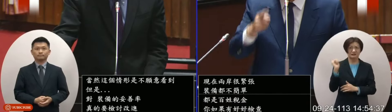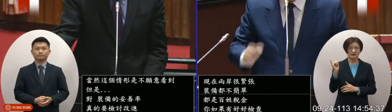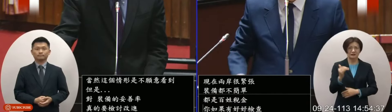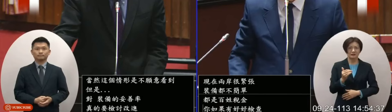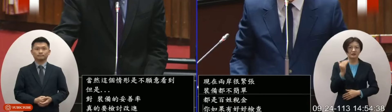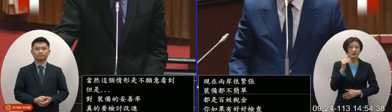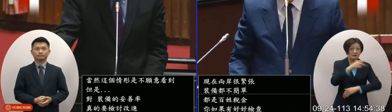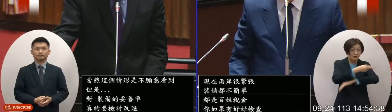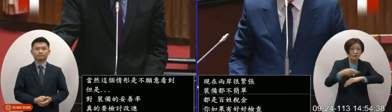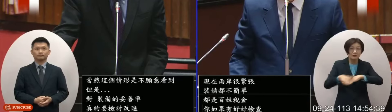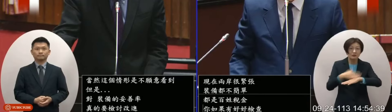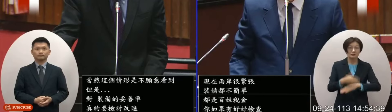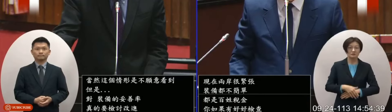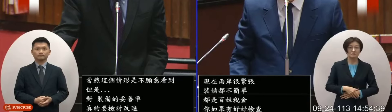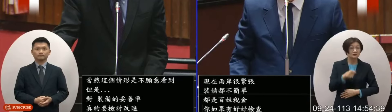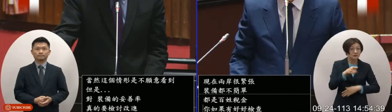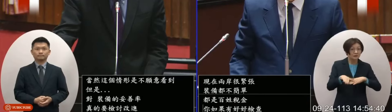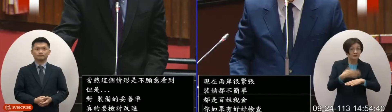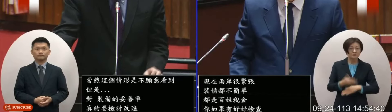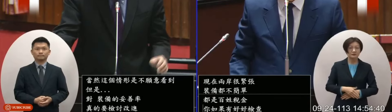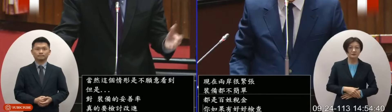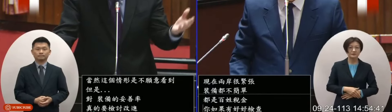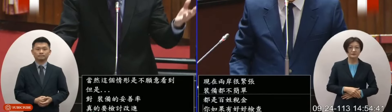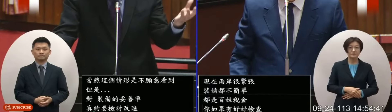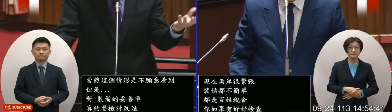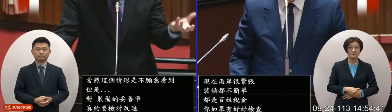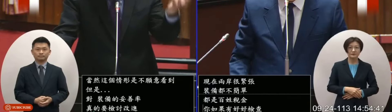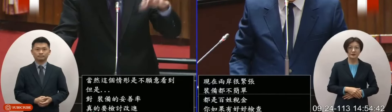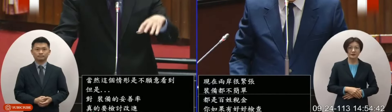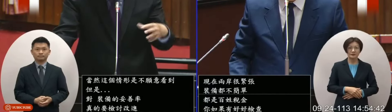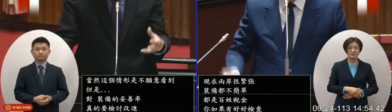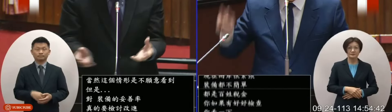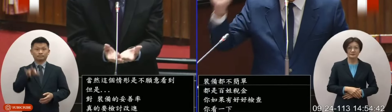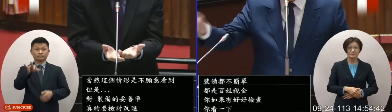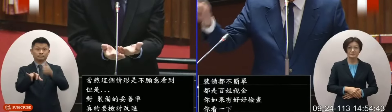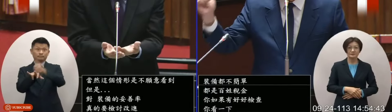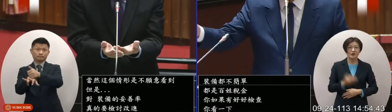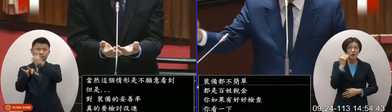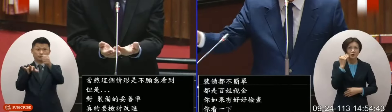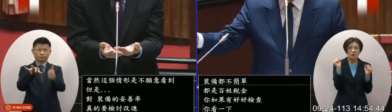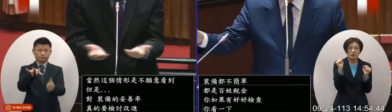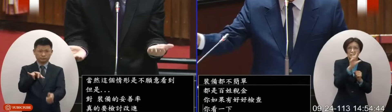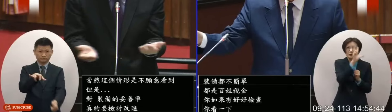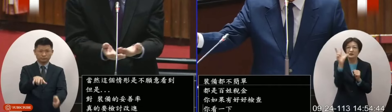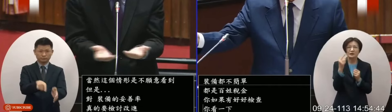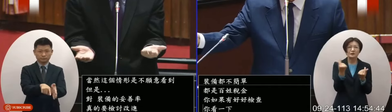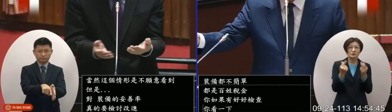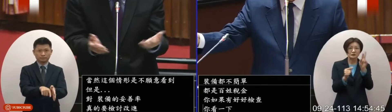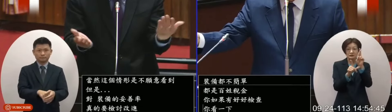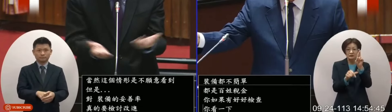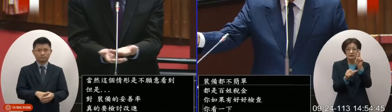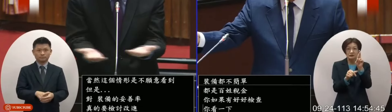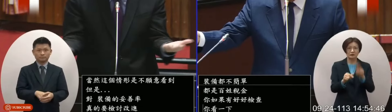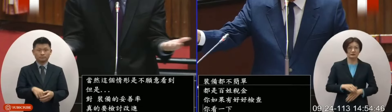你会晓收水未？你敢会晓收水？ 伊个跳绳落来了。 迄个寒人伫12月天就对啦。